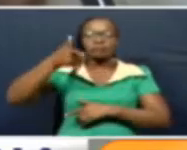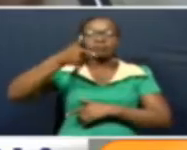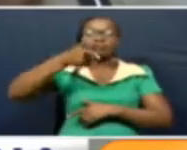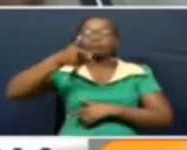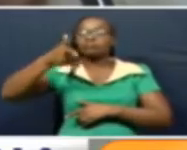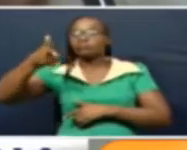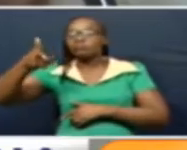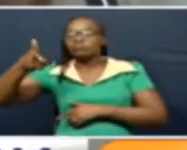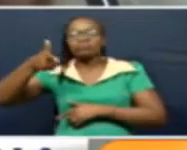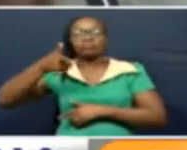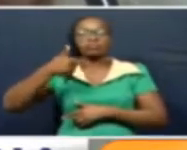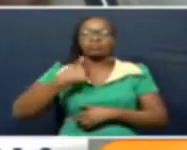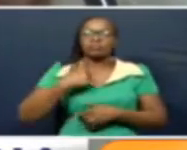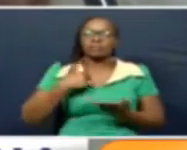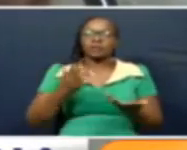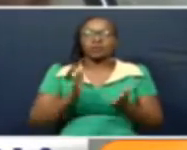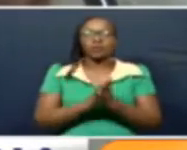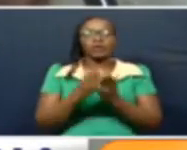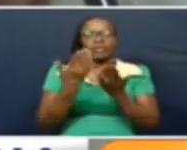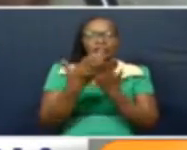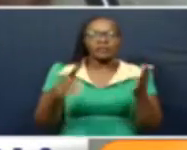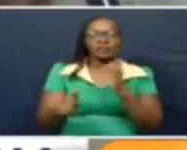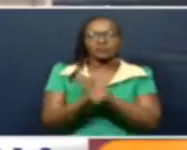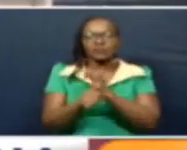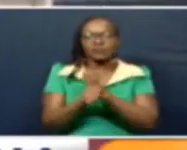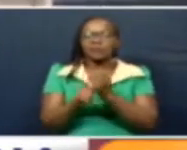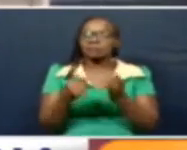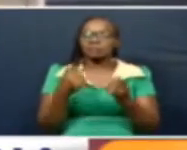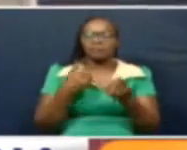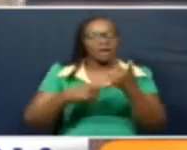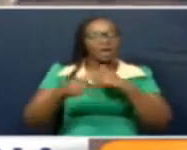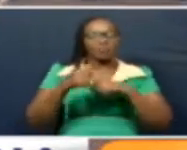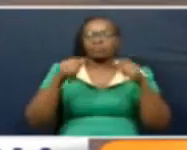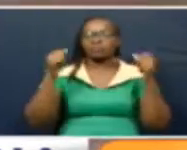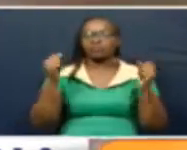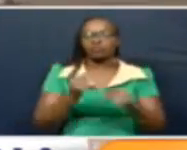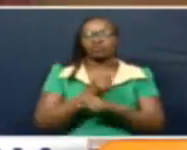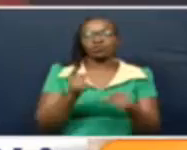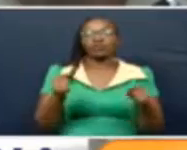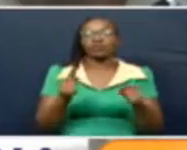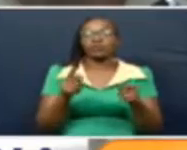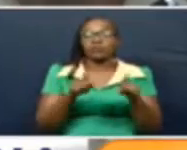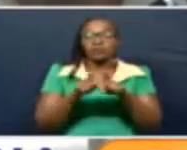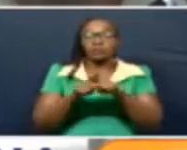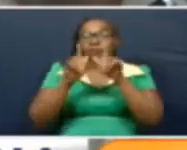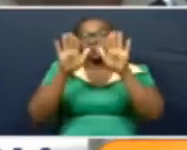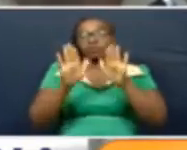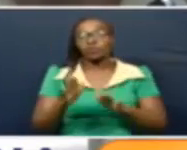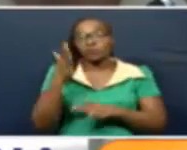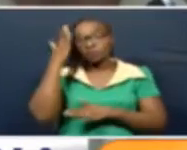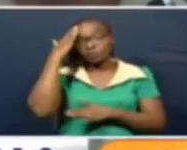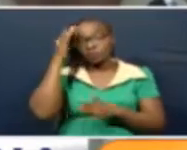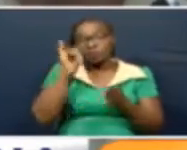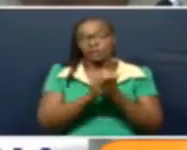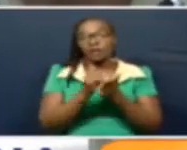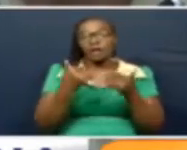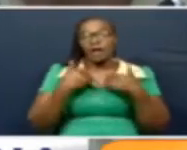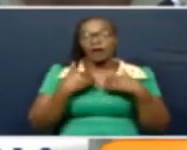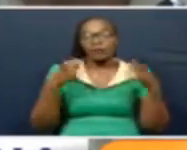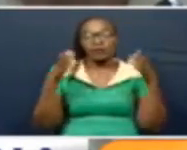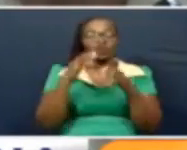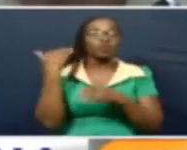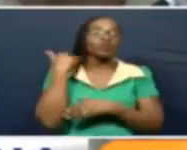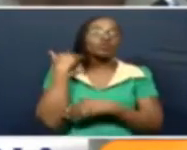weapons, and there is very little you can do for yourself. It is important to know that there is a clique of